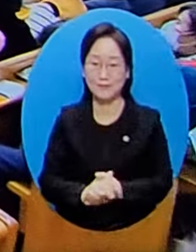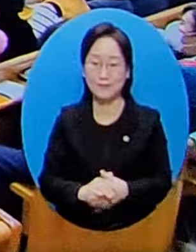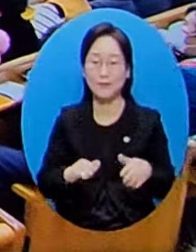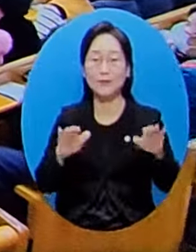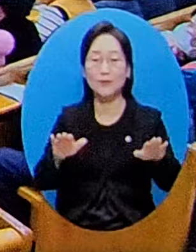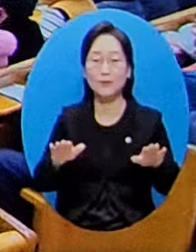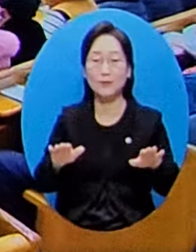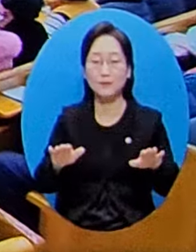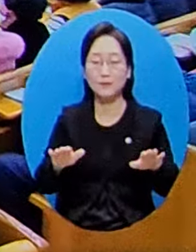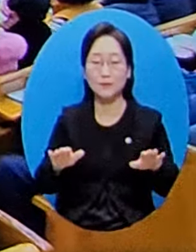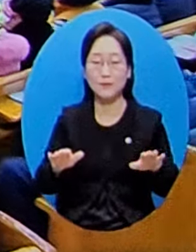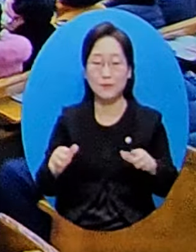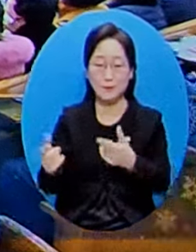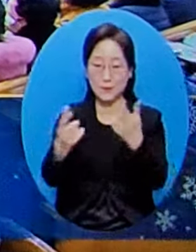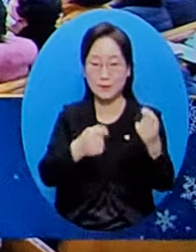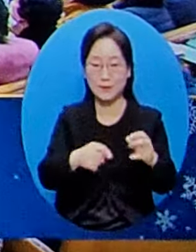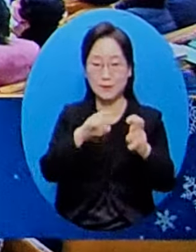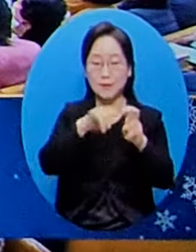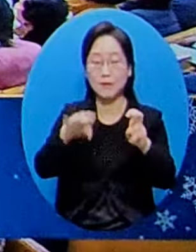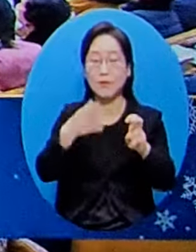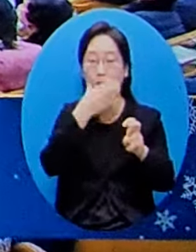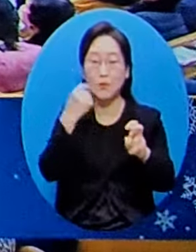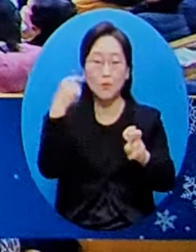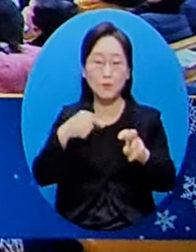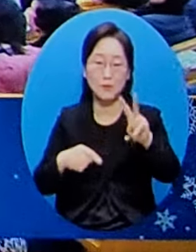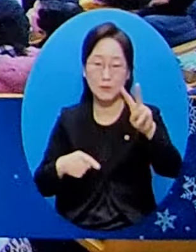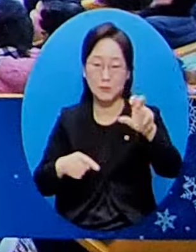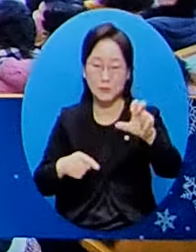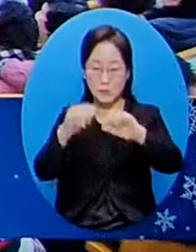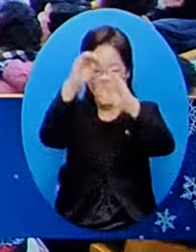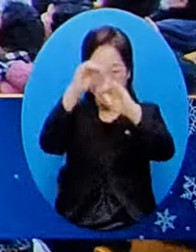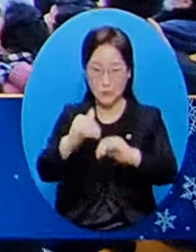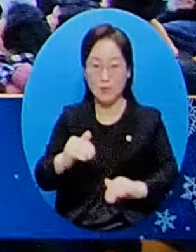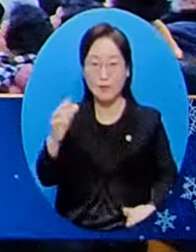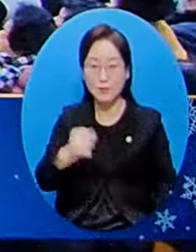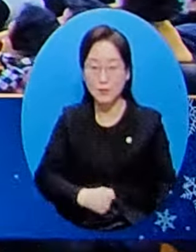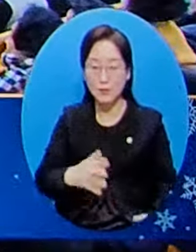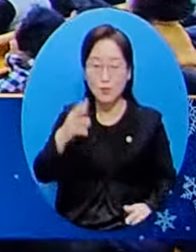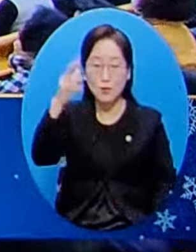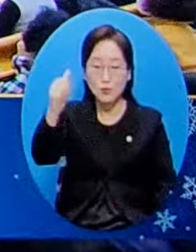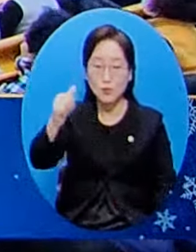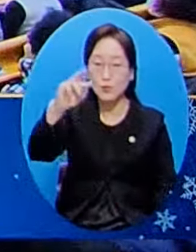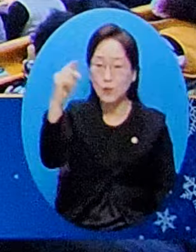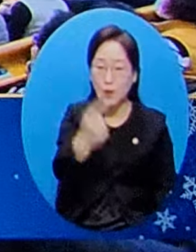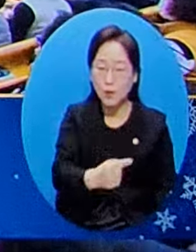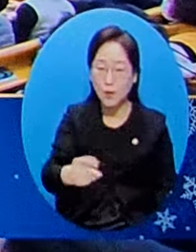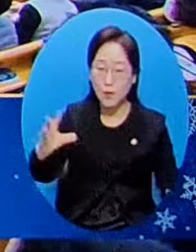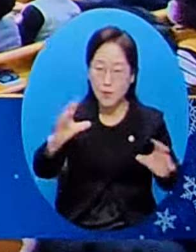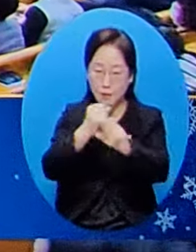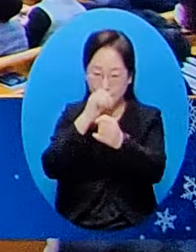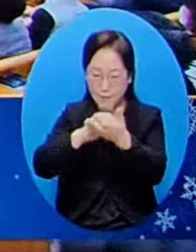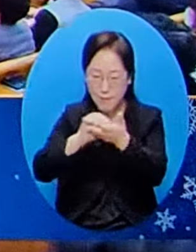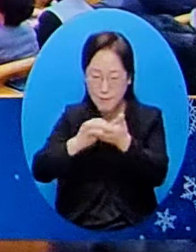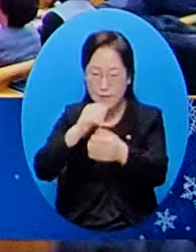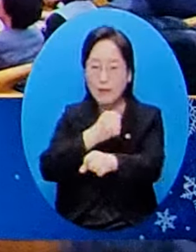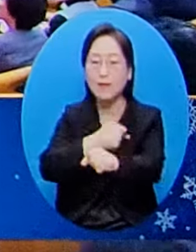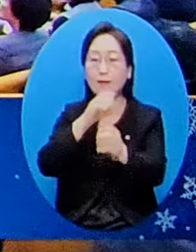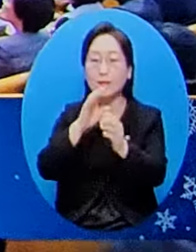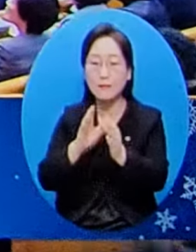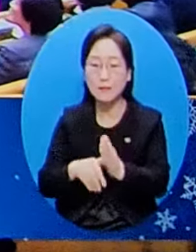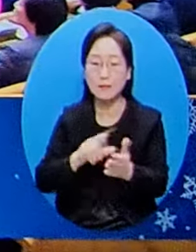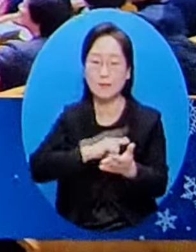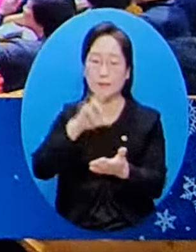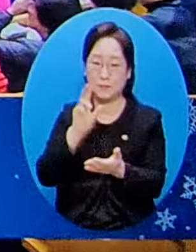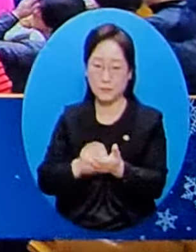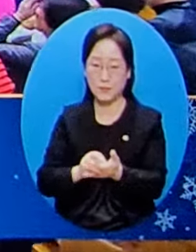오늘 전 여러분과 함께 마태복음 25장을 본문으로 해서 주인이 돌아와 결산할 때 이와 같은